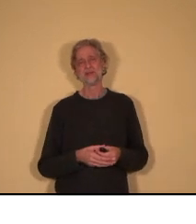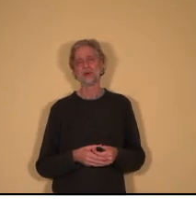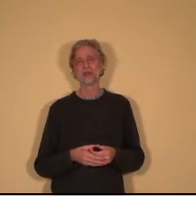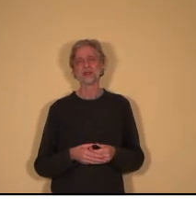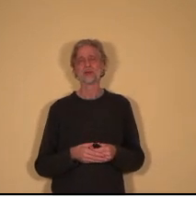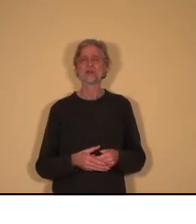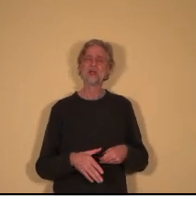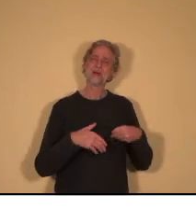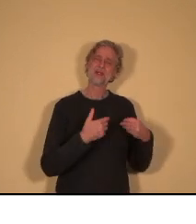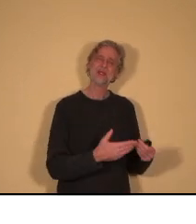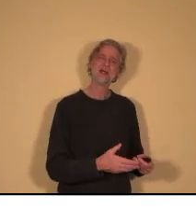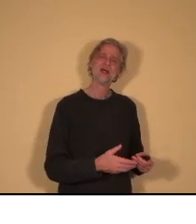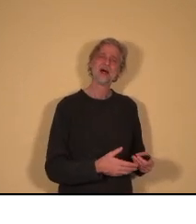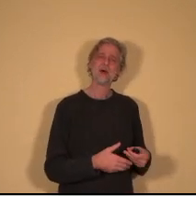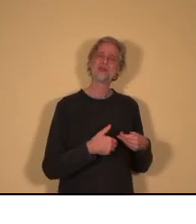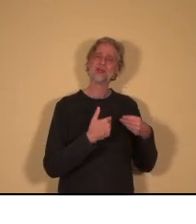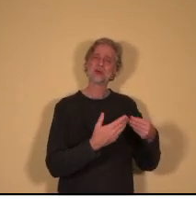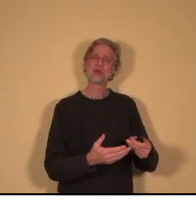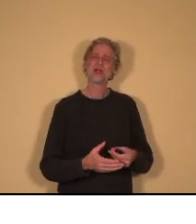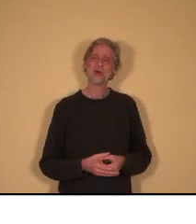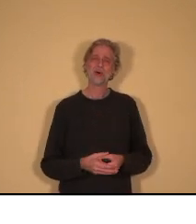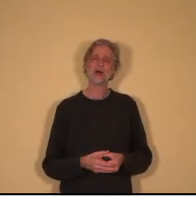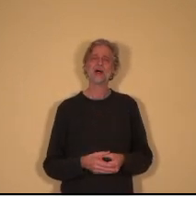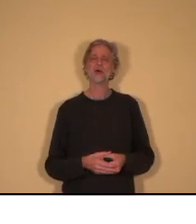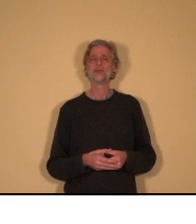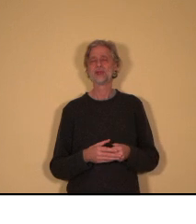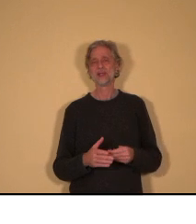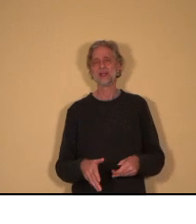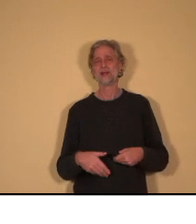Pestiziden erfordert. Und natürlich haben die Auswirkungen auch